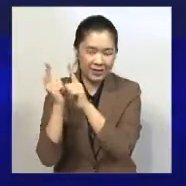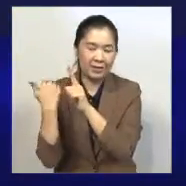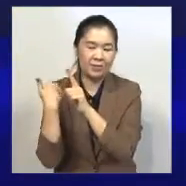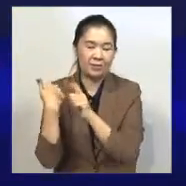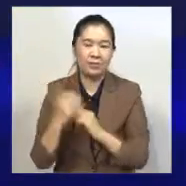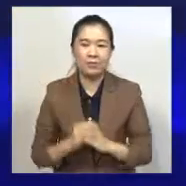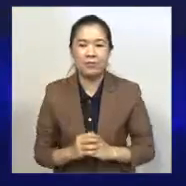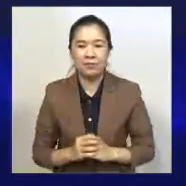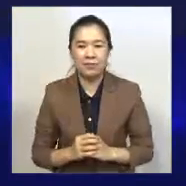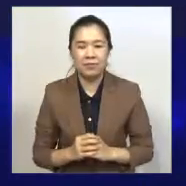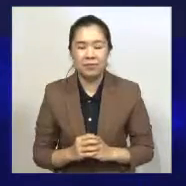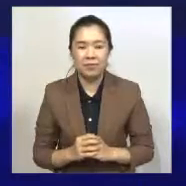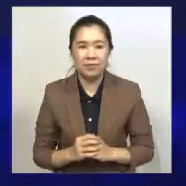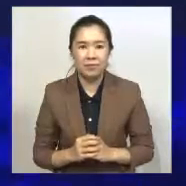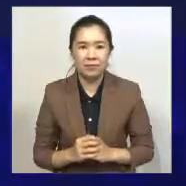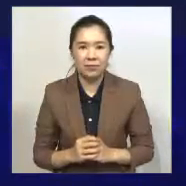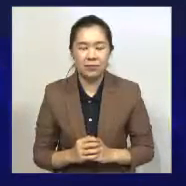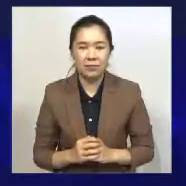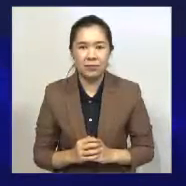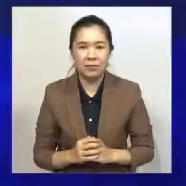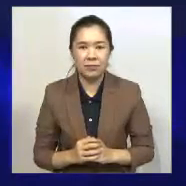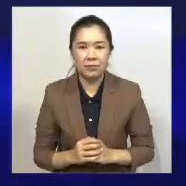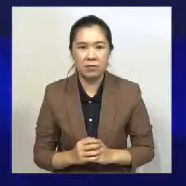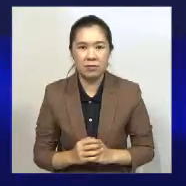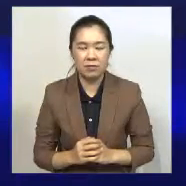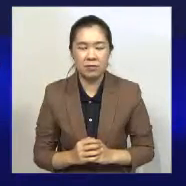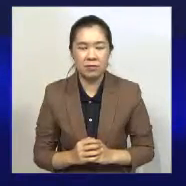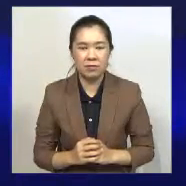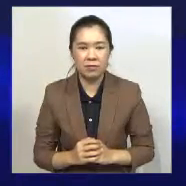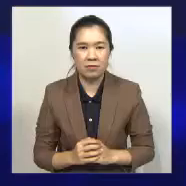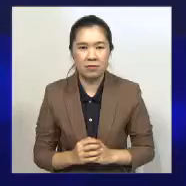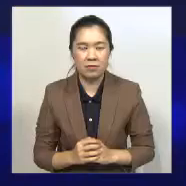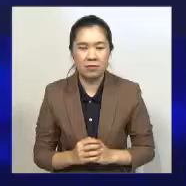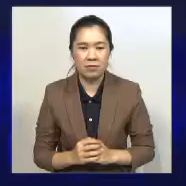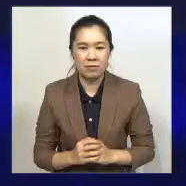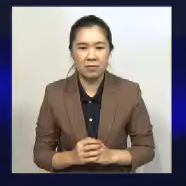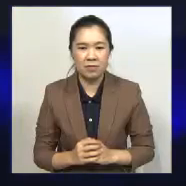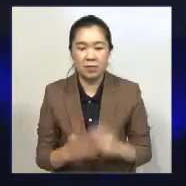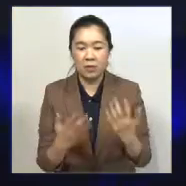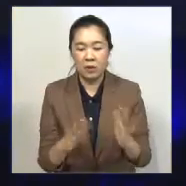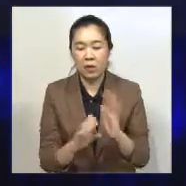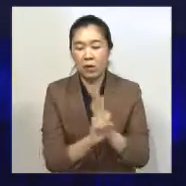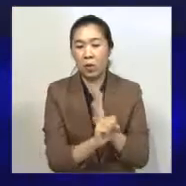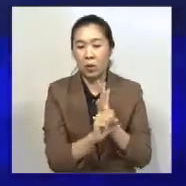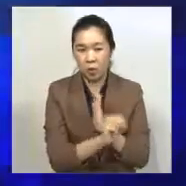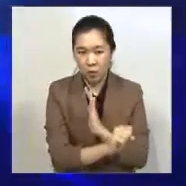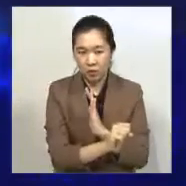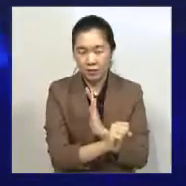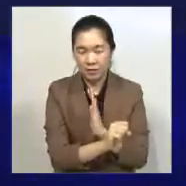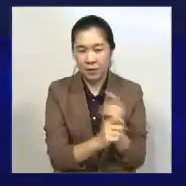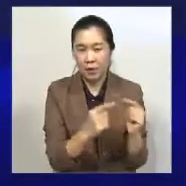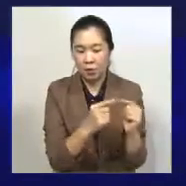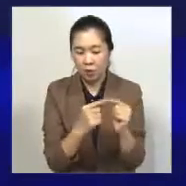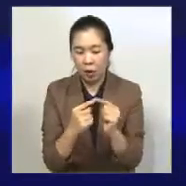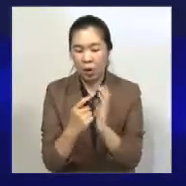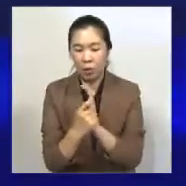ไม่ได้เป็นที่ตัวจังหวัดคาดว่าหลังจากที่ผ่านสกลนครเข้า